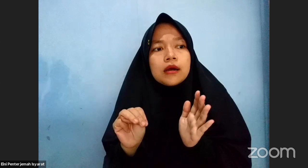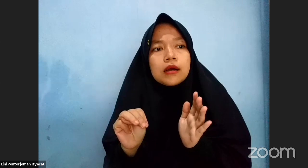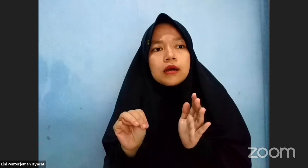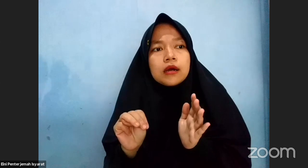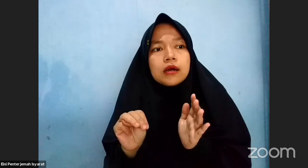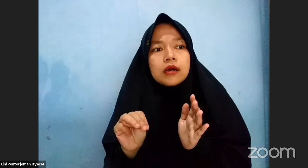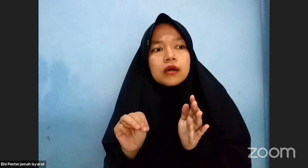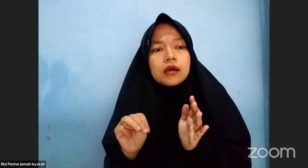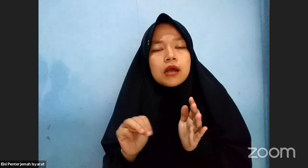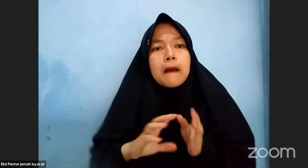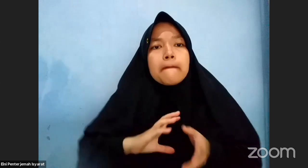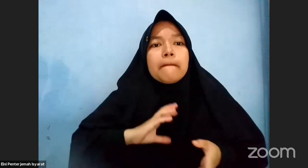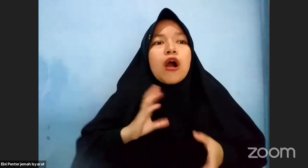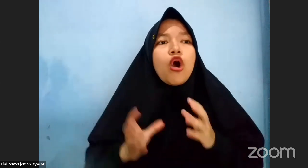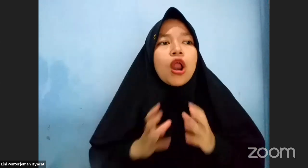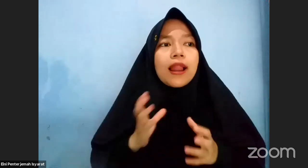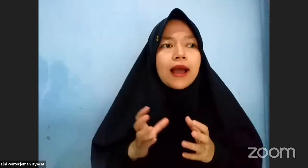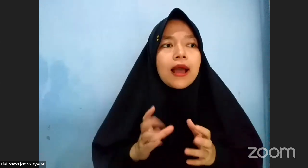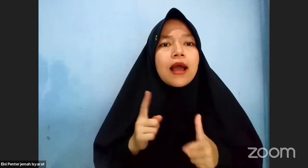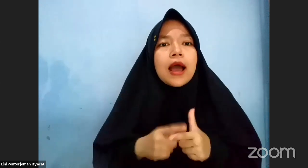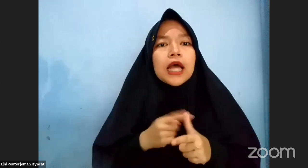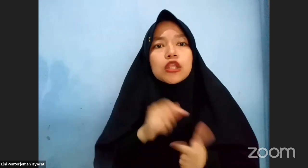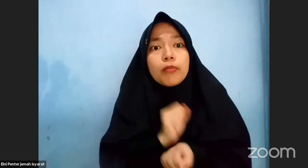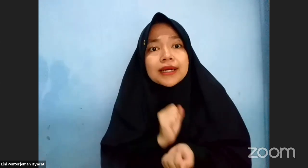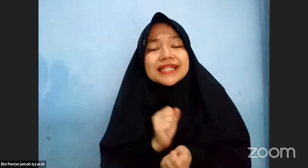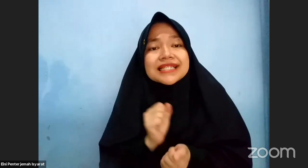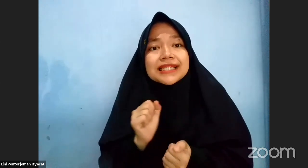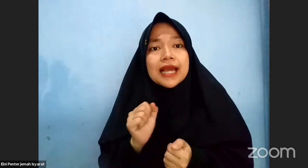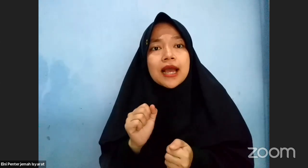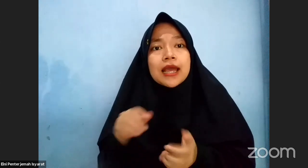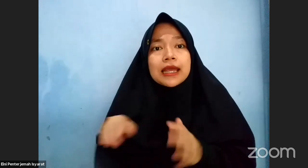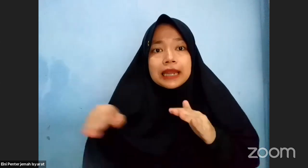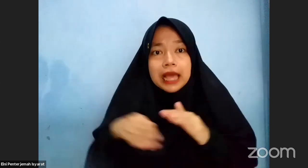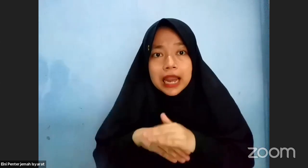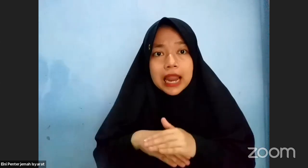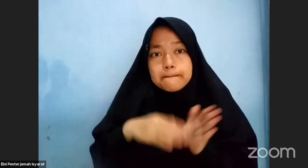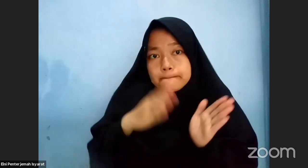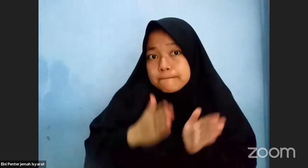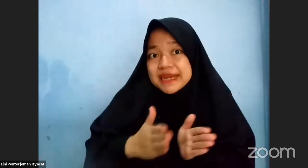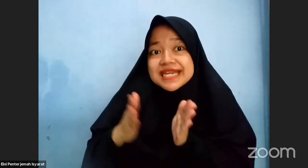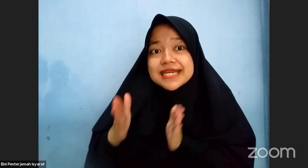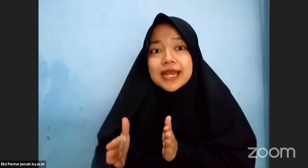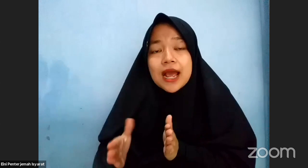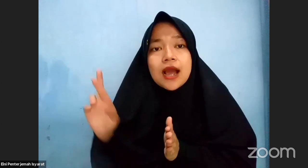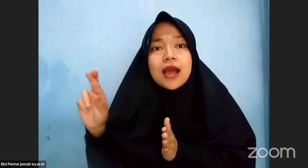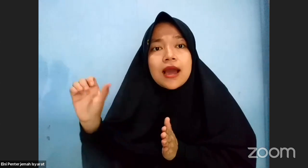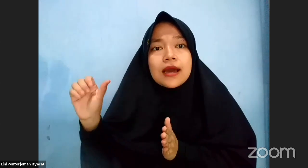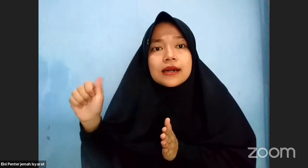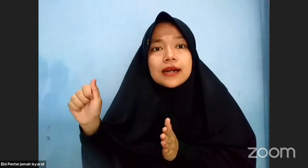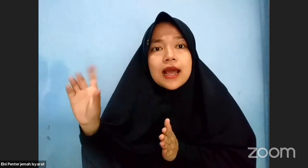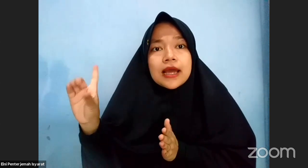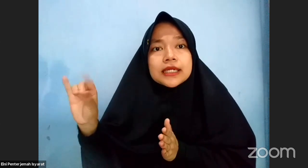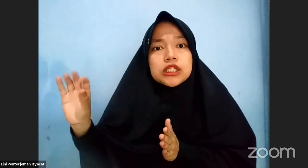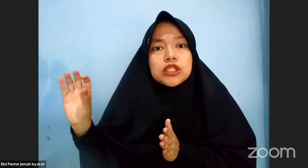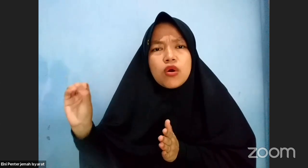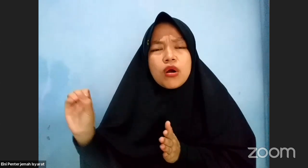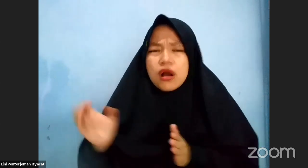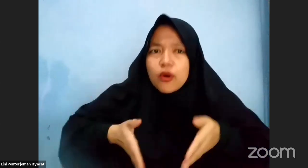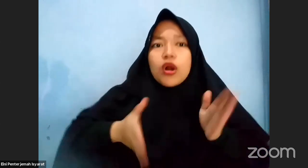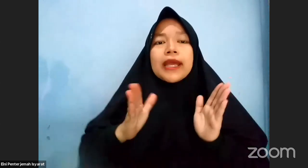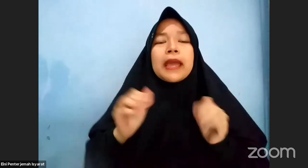semuanya jadi itu sudah kami titipkan di 100 Adio di dari Sabang sampai Merauke